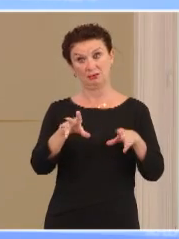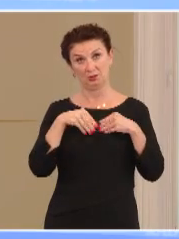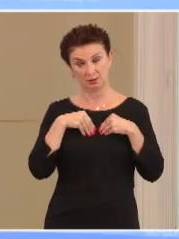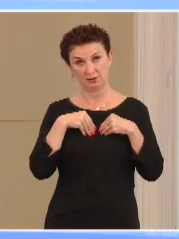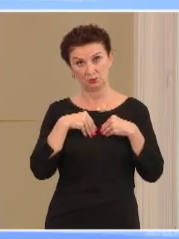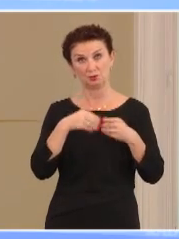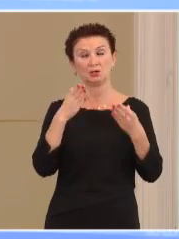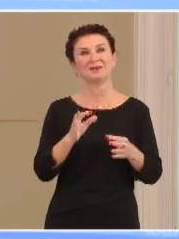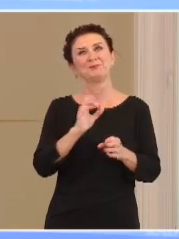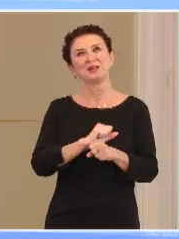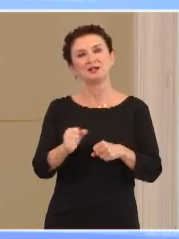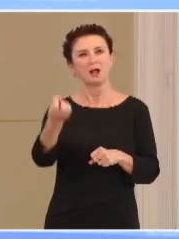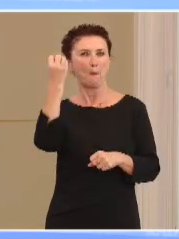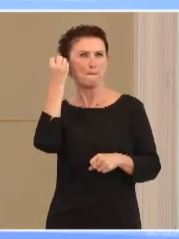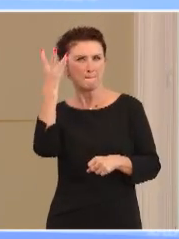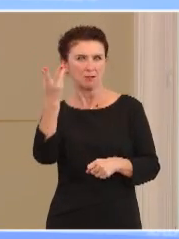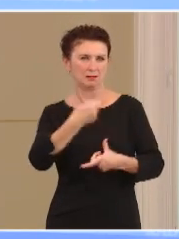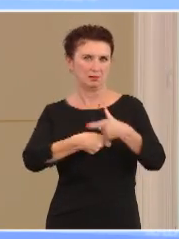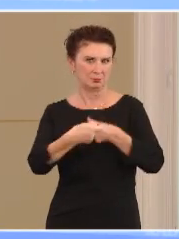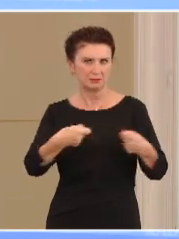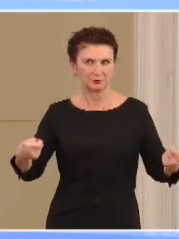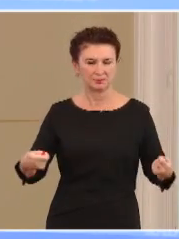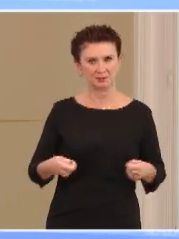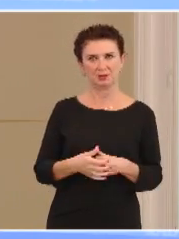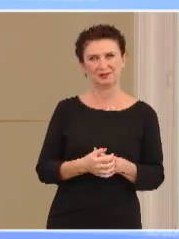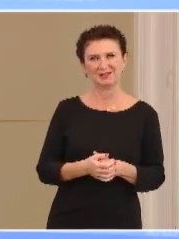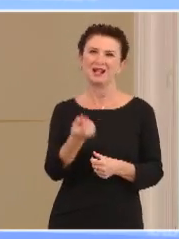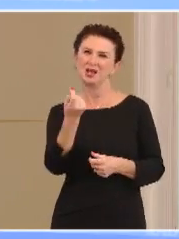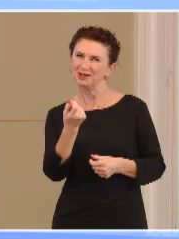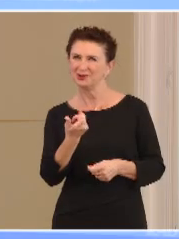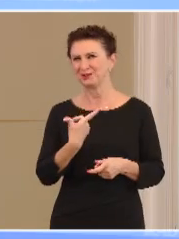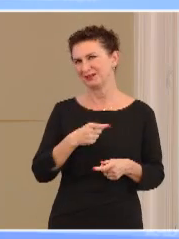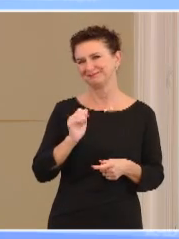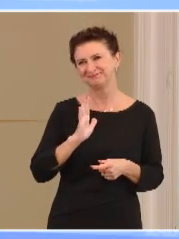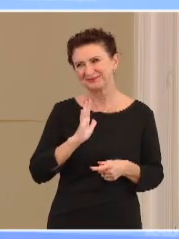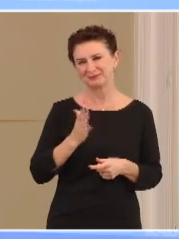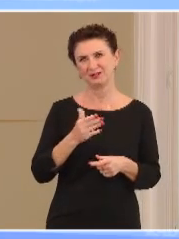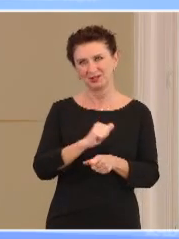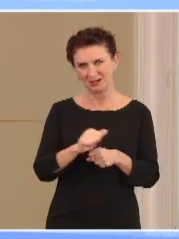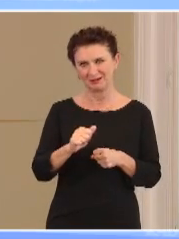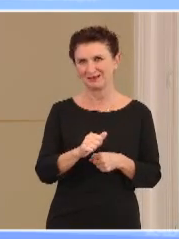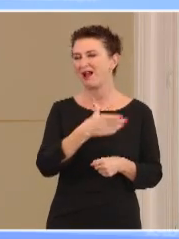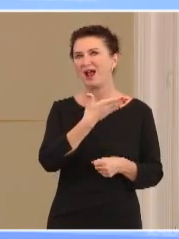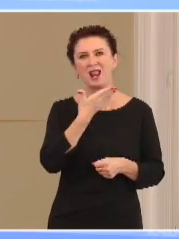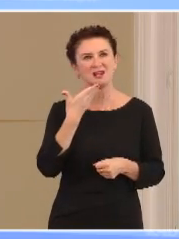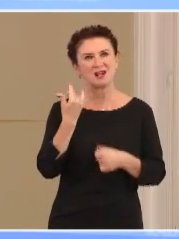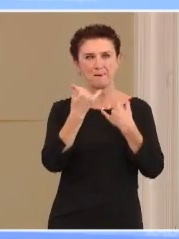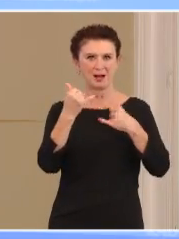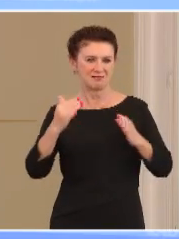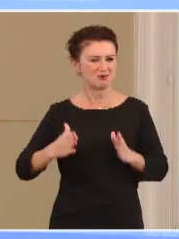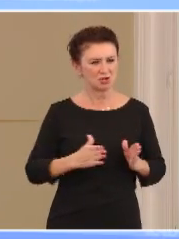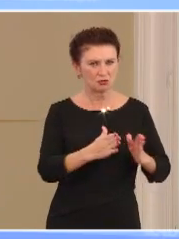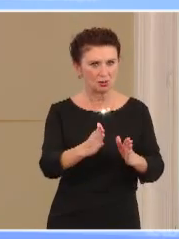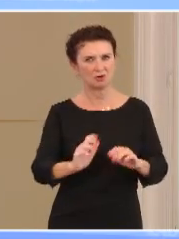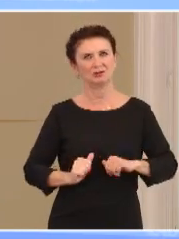rozwiązaniem, budzącym dużo jeszcze zagrożeń. Ale nie ma innej wskazanej drogi stabilizacji